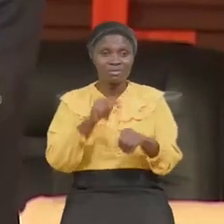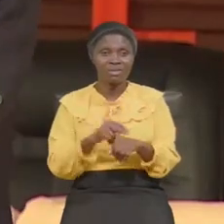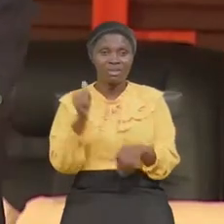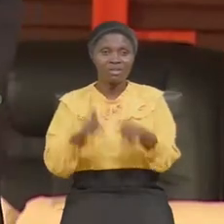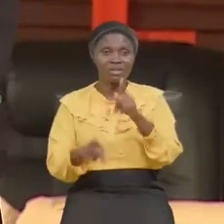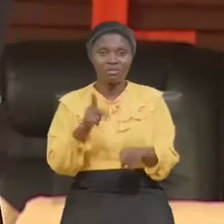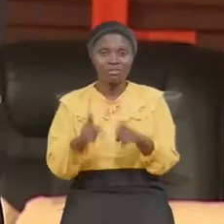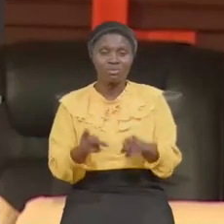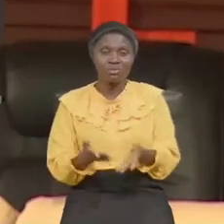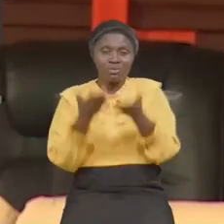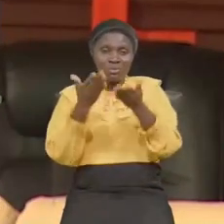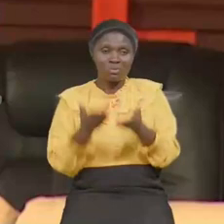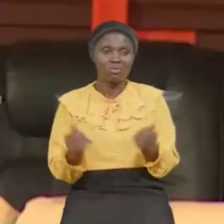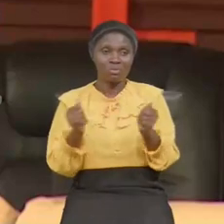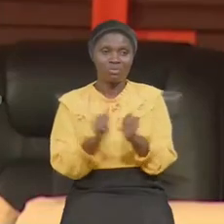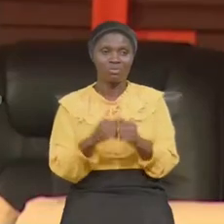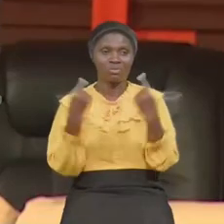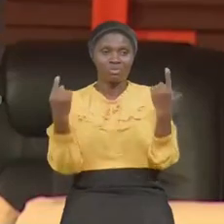aux enfants corrompus.